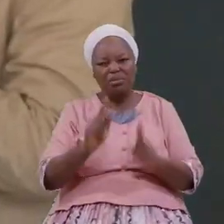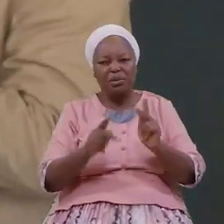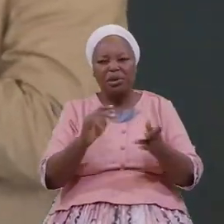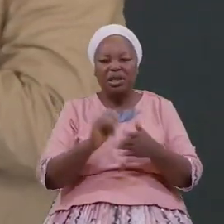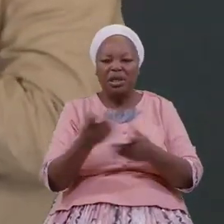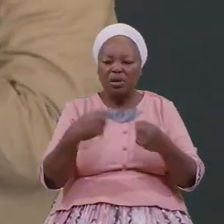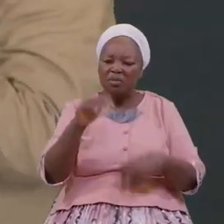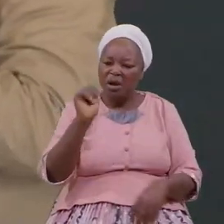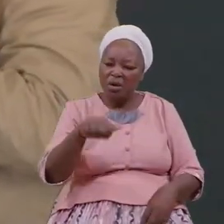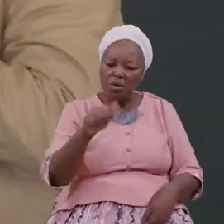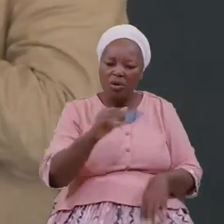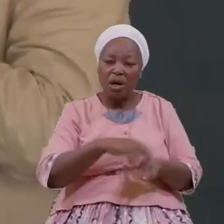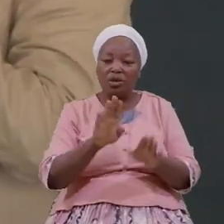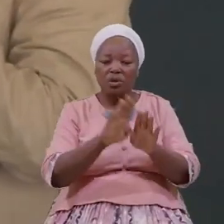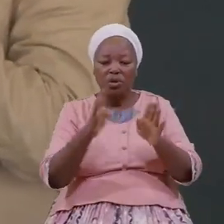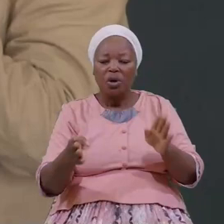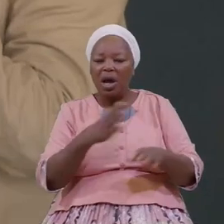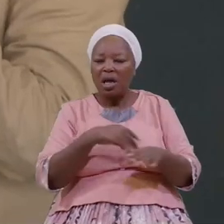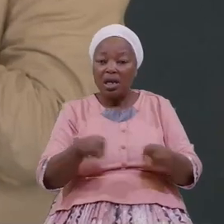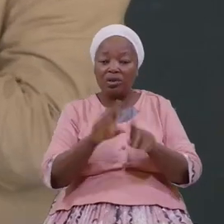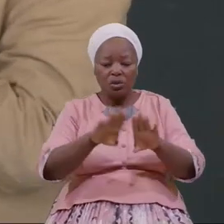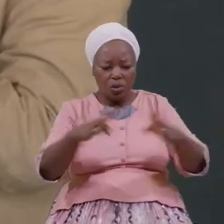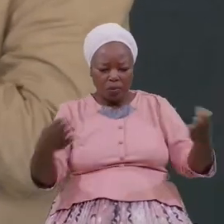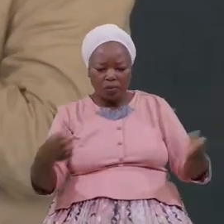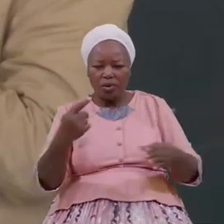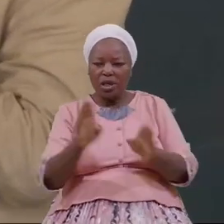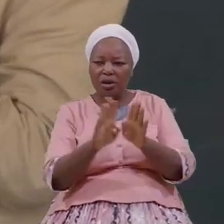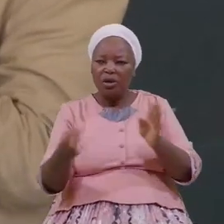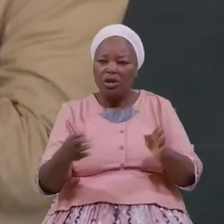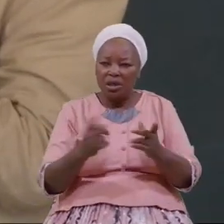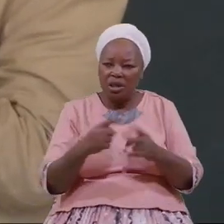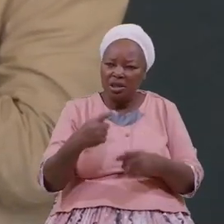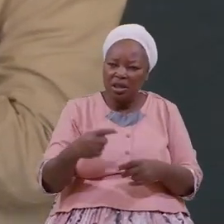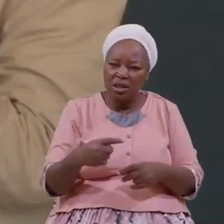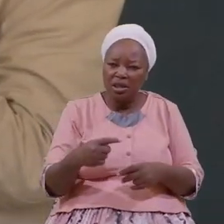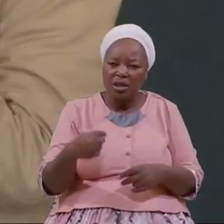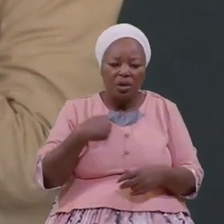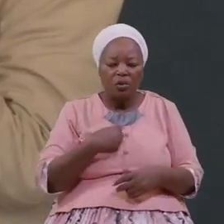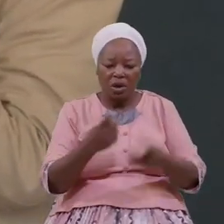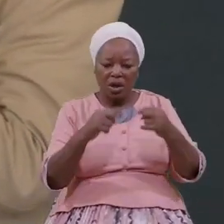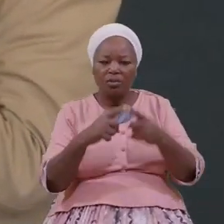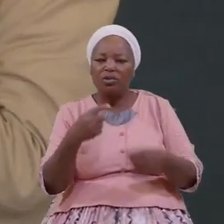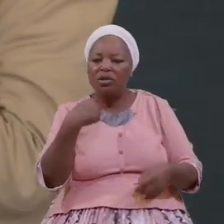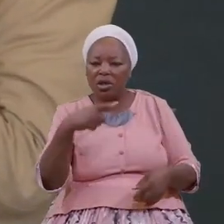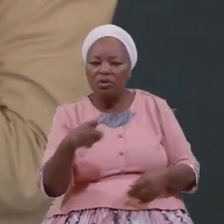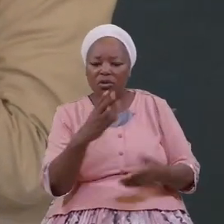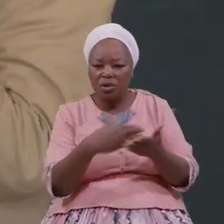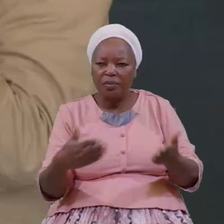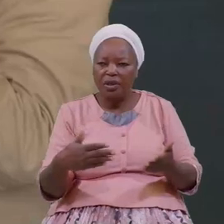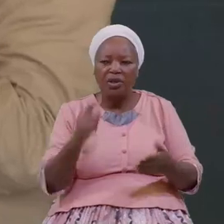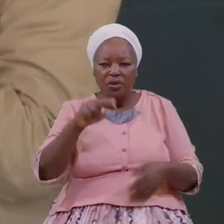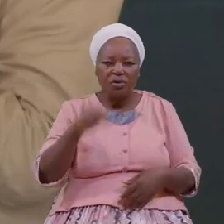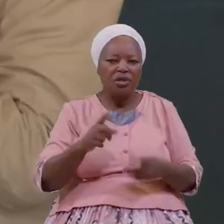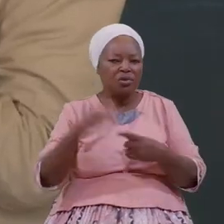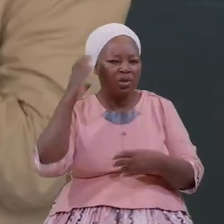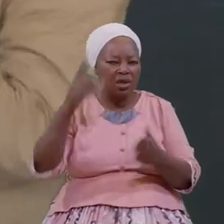Il y a des gens qui tapent à votre porte. Quand vous ouvrez la porte, Ils disent que je suis venu vous dire quelque chose, vous